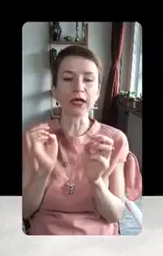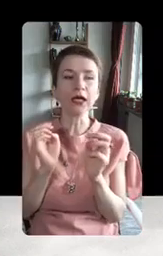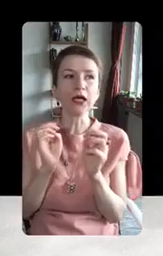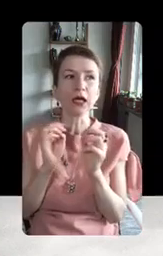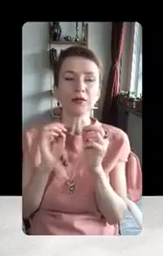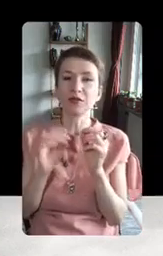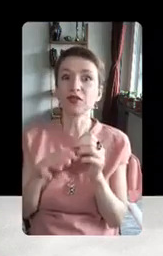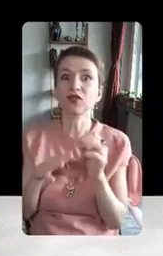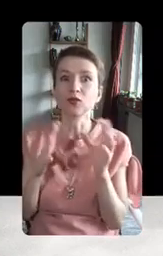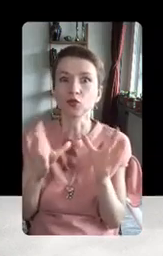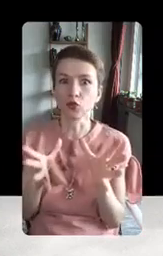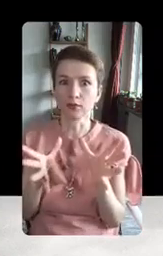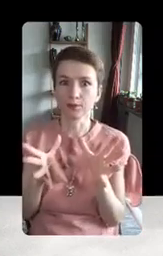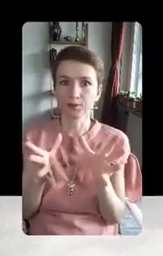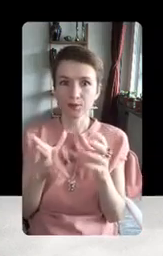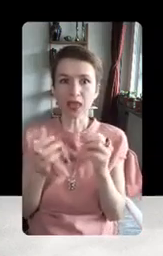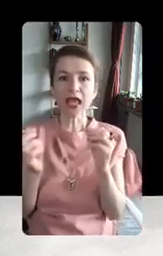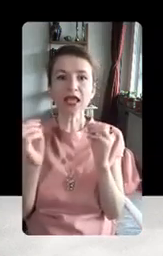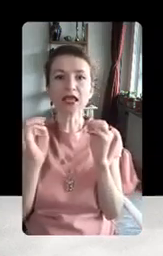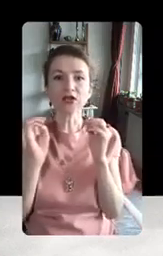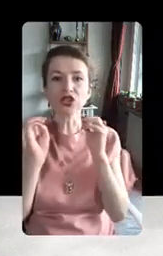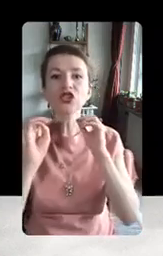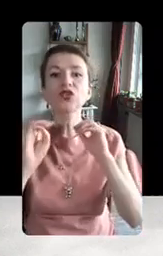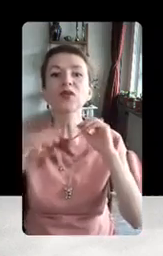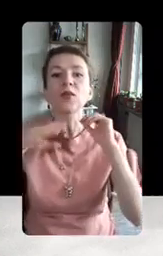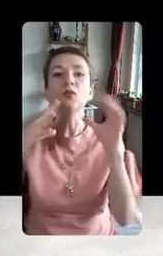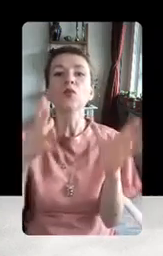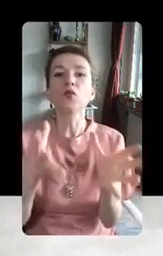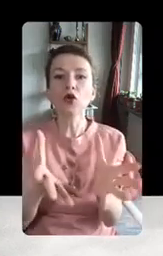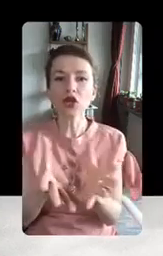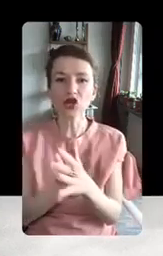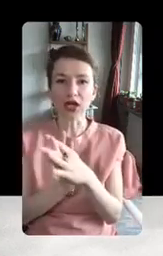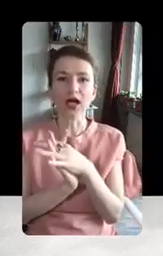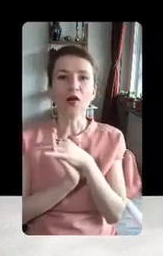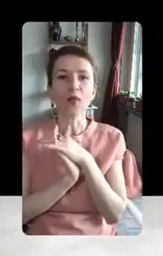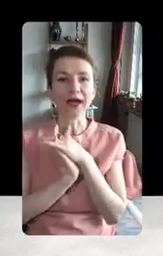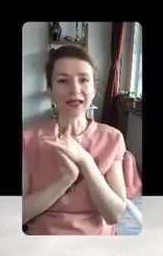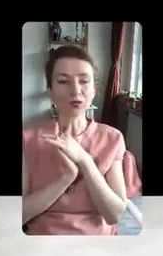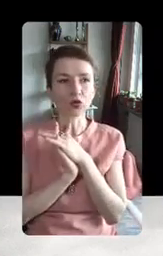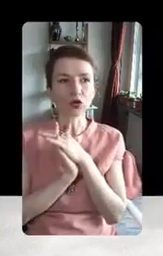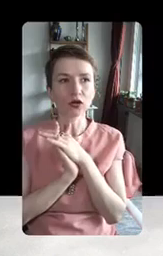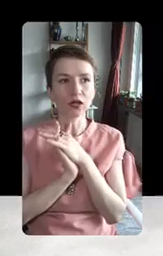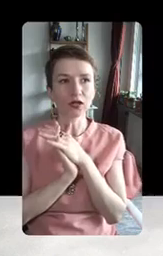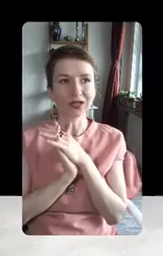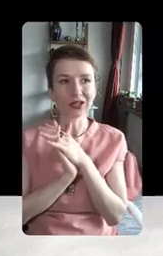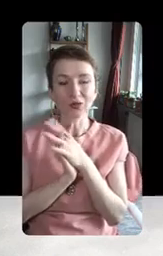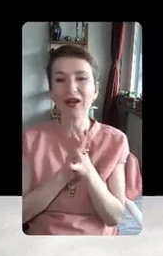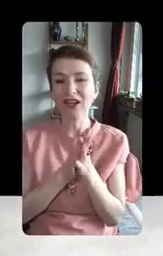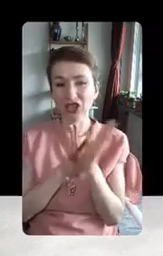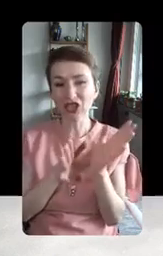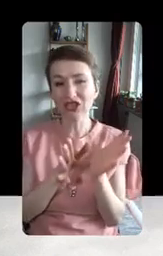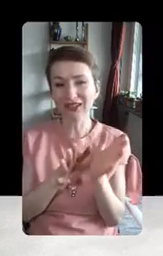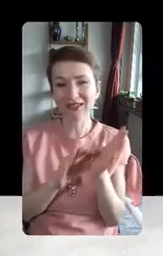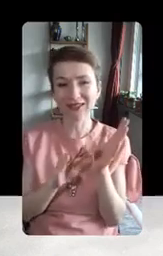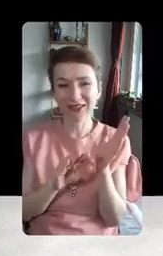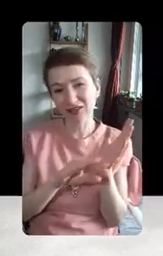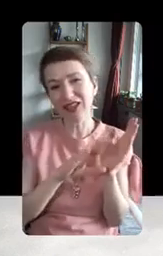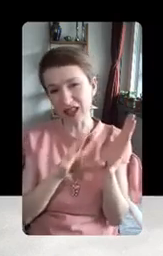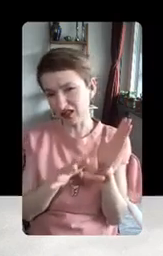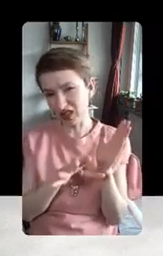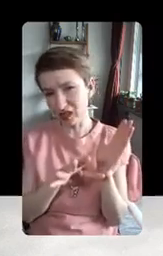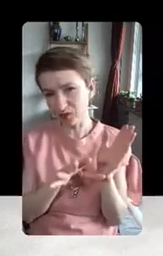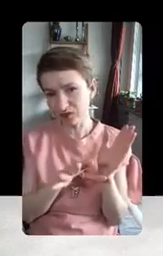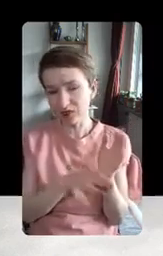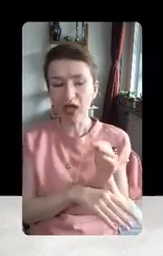том, чтобы обеспечивать мужа. И женщин было больше, поэтому, грубо говоря, женщины